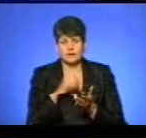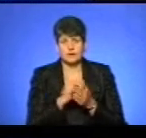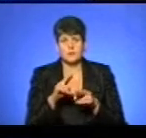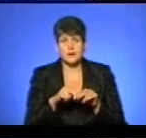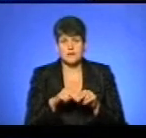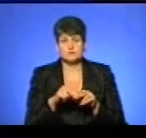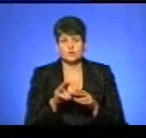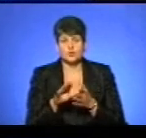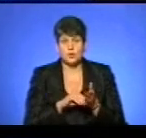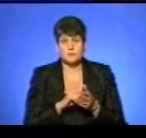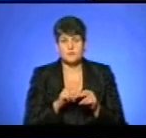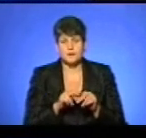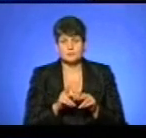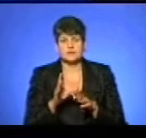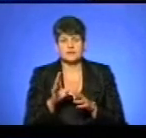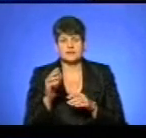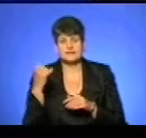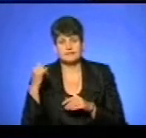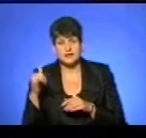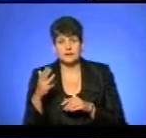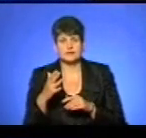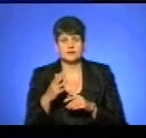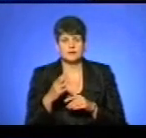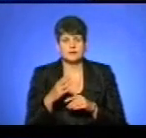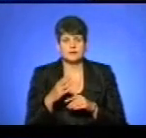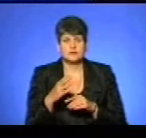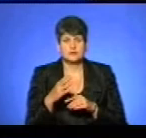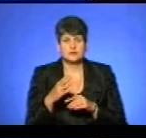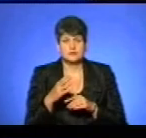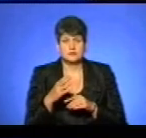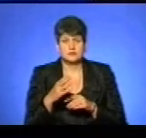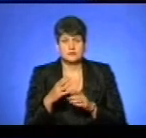Паспорт, копія паспорта тварини, копія паспорта людини,